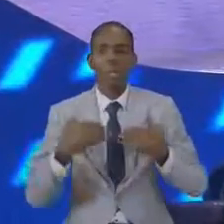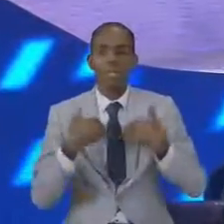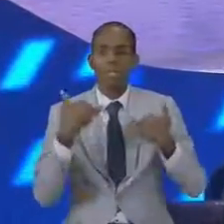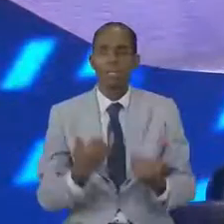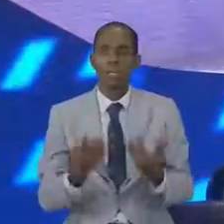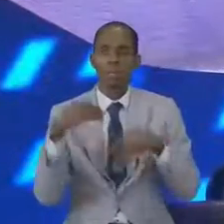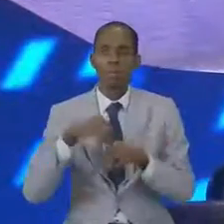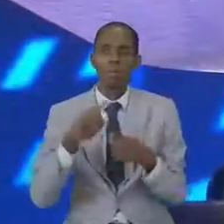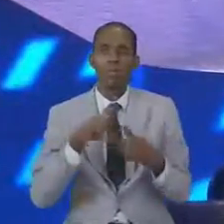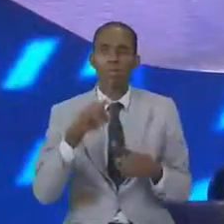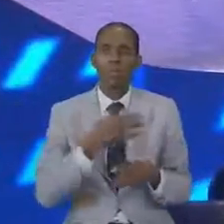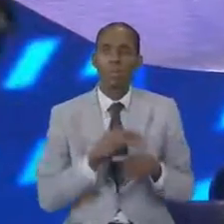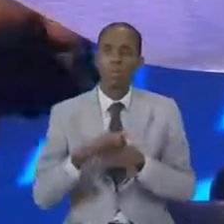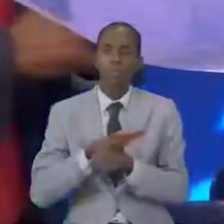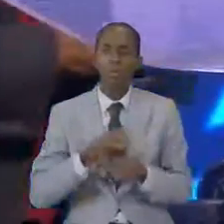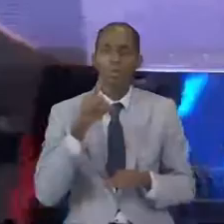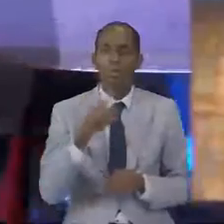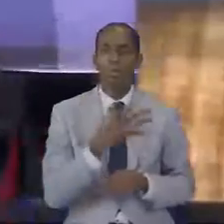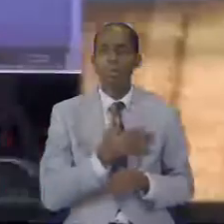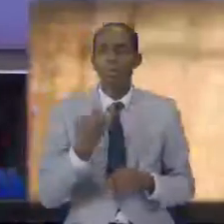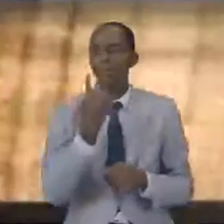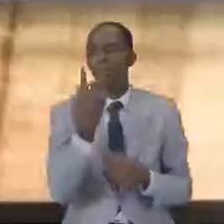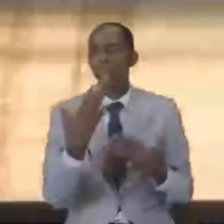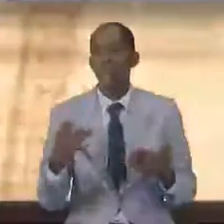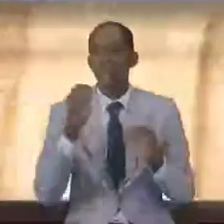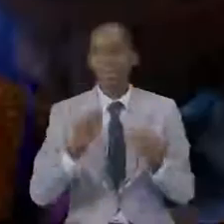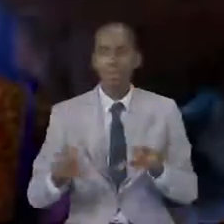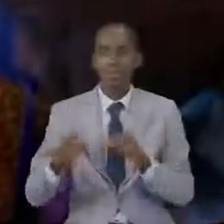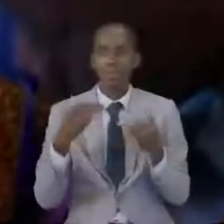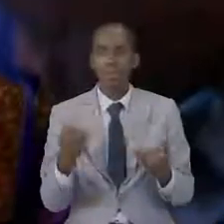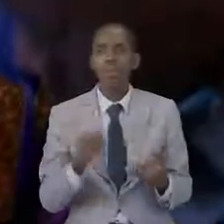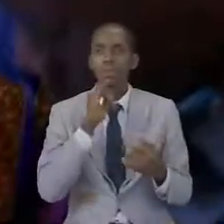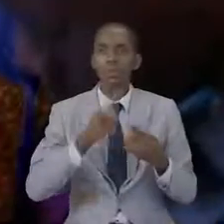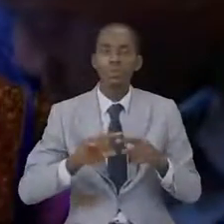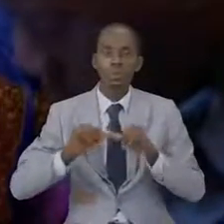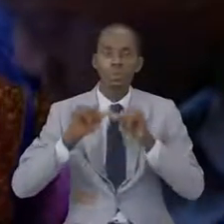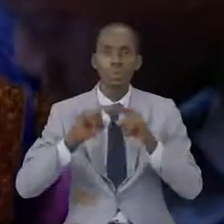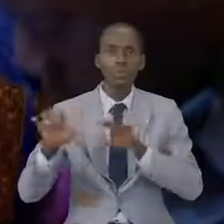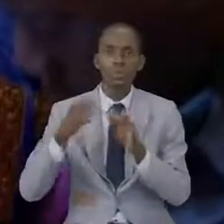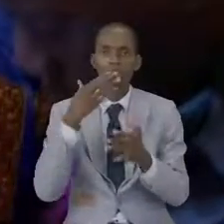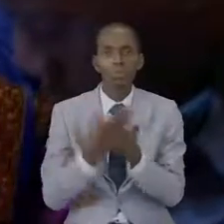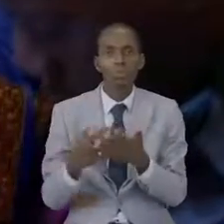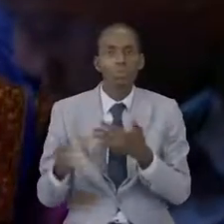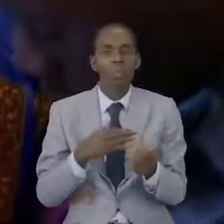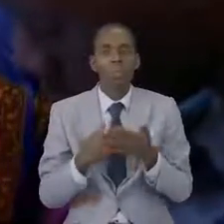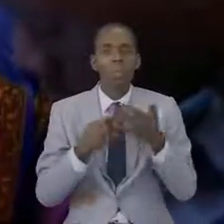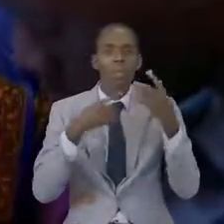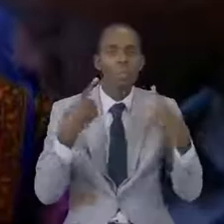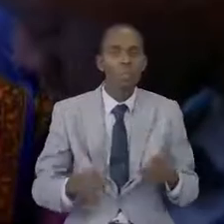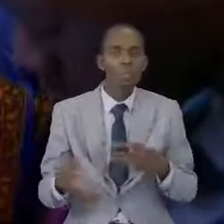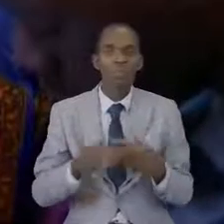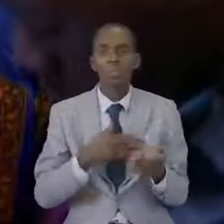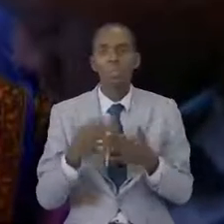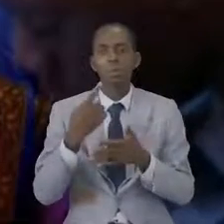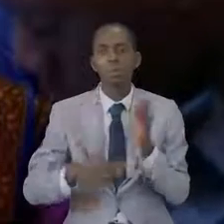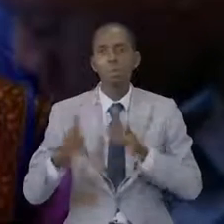vous et vous amener saturé la seule chose que vous puissiez faire maintenant c'est de faire le bien peu importe ce qui arrive peu importe les commentaires